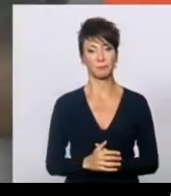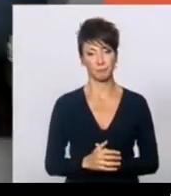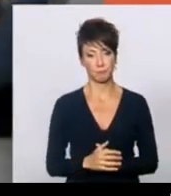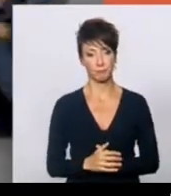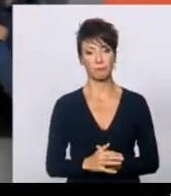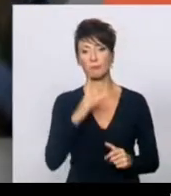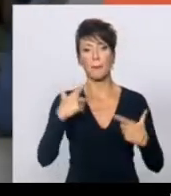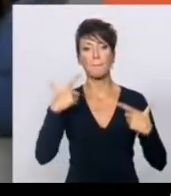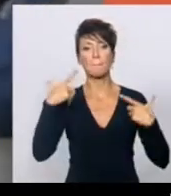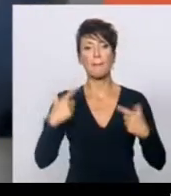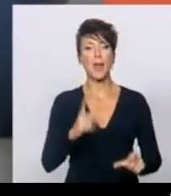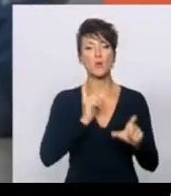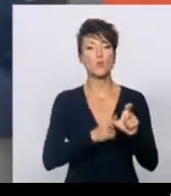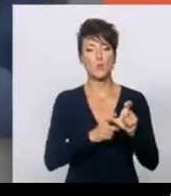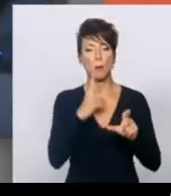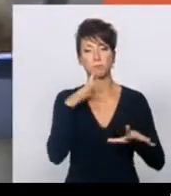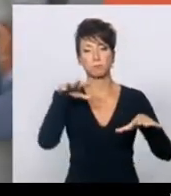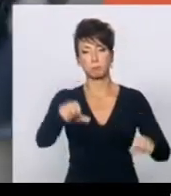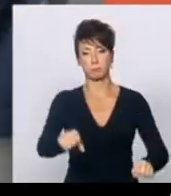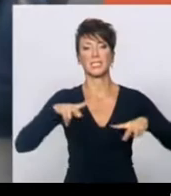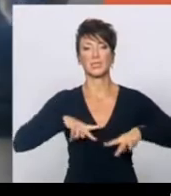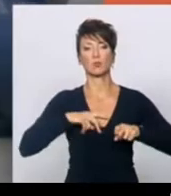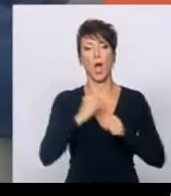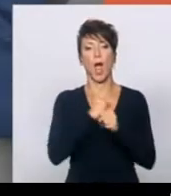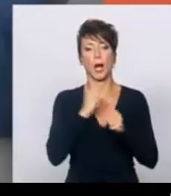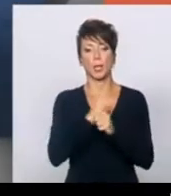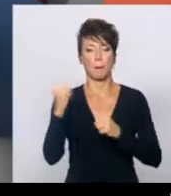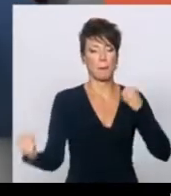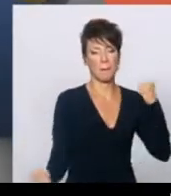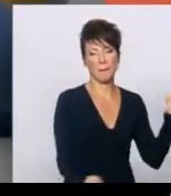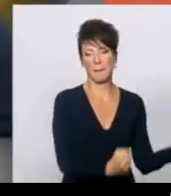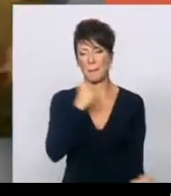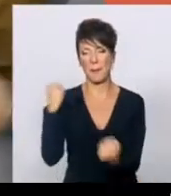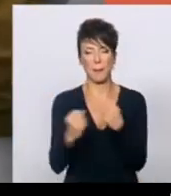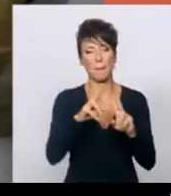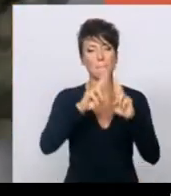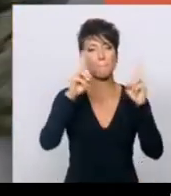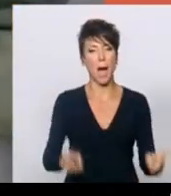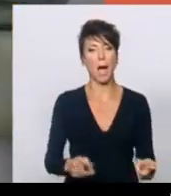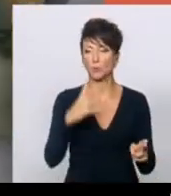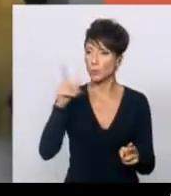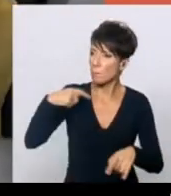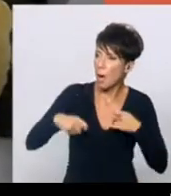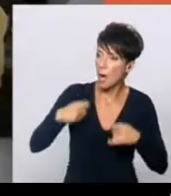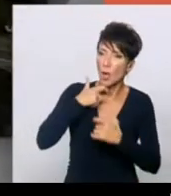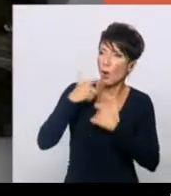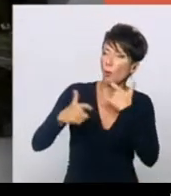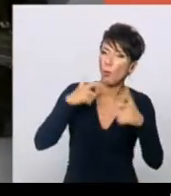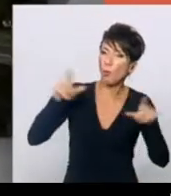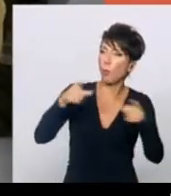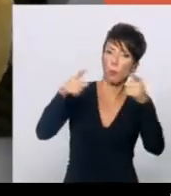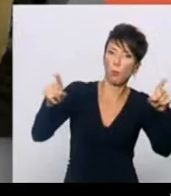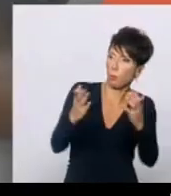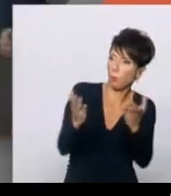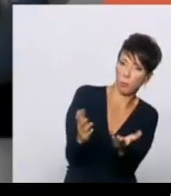Μέλη του ΠΑΜΕ που πραγματοποιούν κατάληψη στο Υπουργείο Εργασίας πιάνονται στα χέρια με καταστηματάρχη, ο οποίος διαμαρτύρεται για τα μεγάφωνα που έστησαν έξω